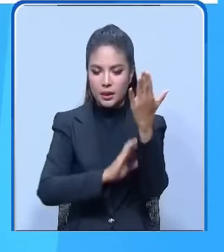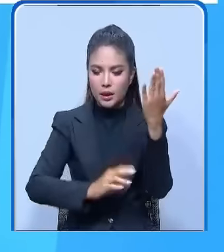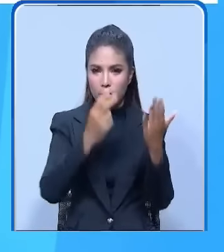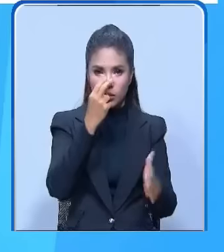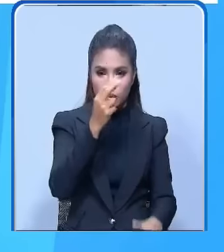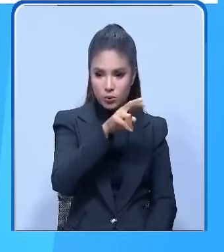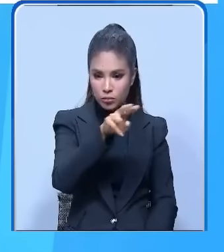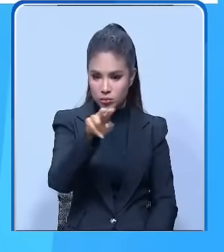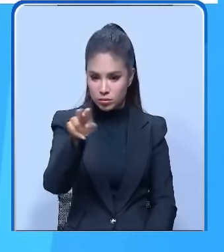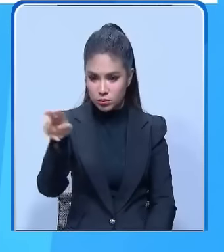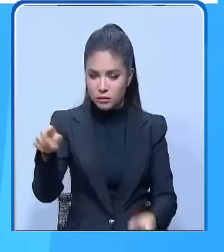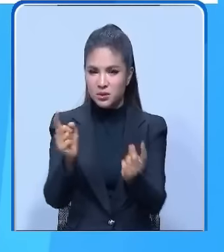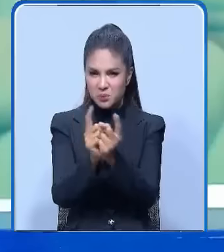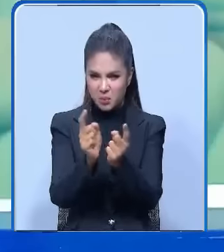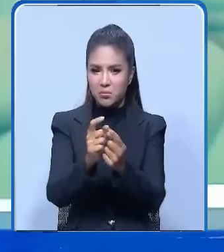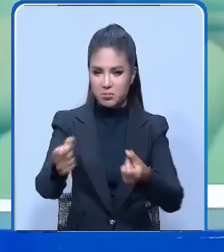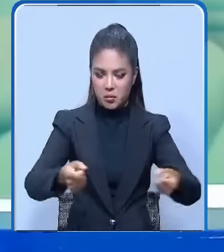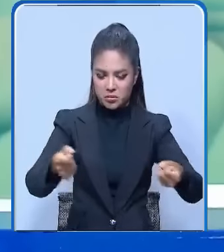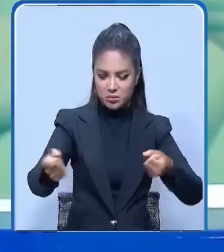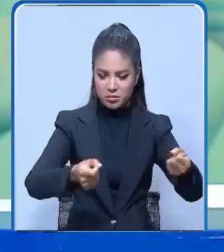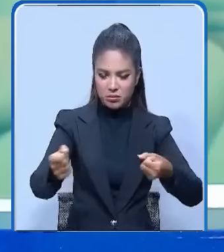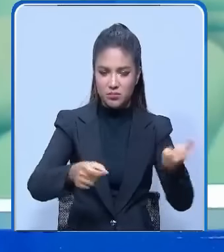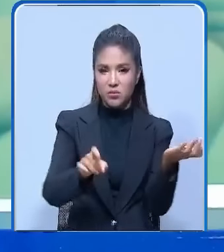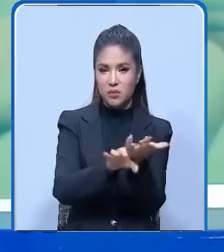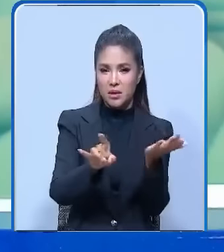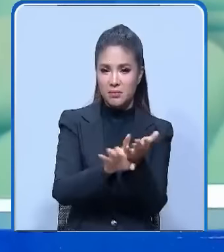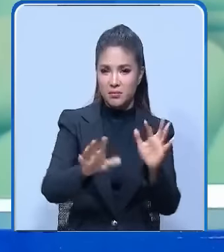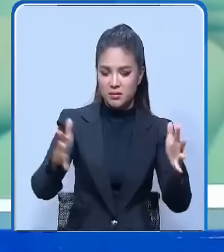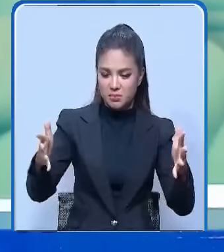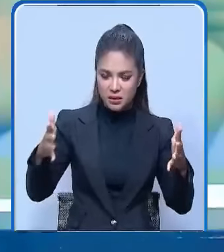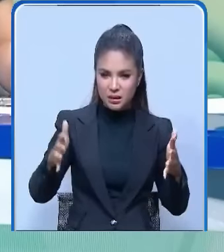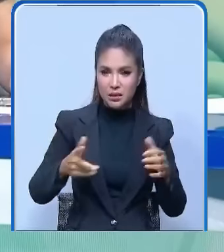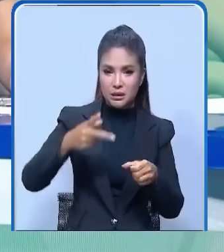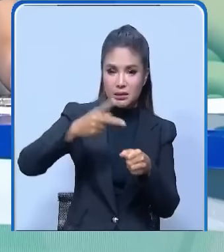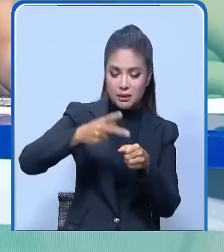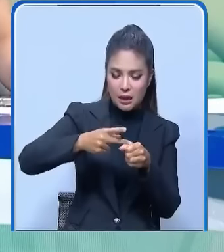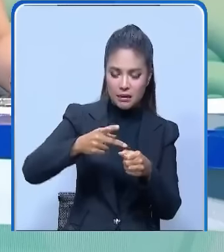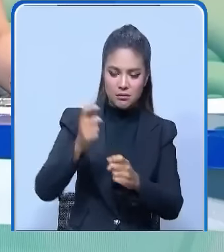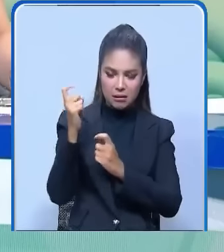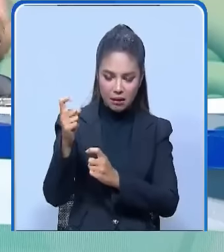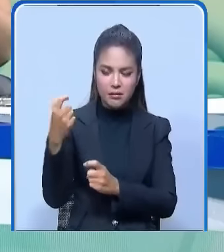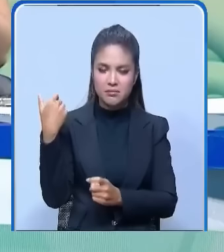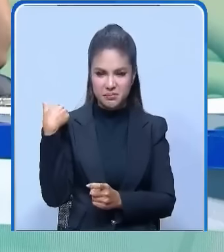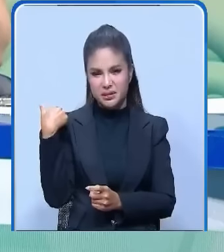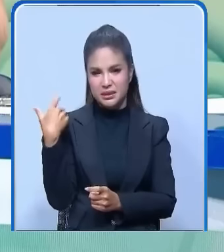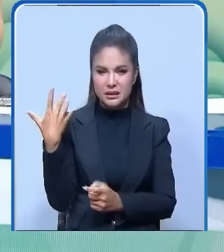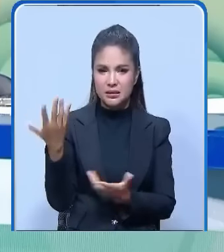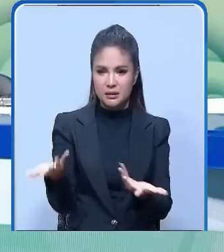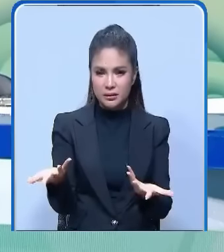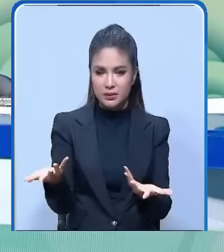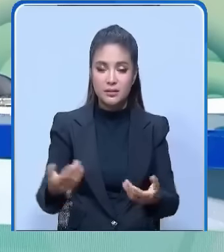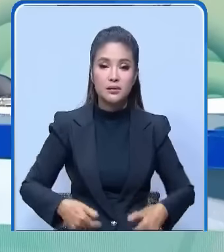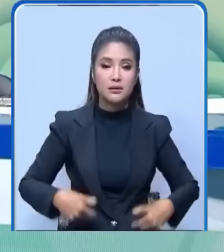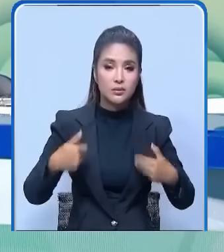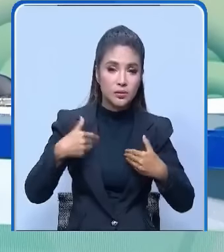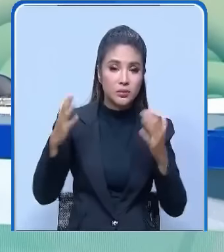ถบัสรถทัวร์ที่มันไม่ได้มาตรฐานเนี่ยหรือว่ามีการติดตั้งถังก๊าซแบบที่ไม่ปลอดภัยมีอยู่อีกเท่าไหร่แล้วชีวิตของผู้โดยส